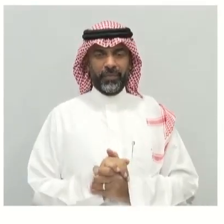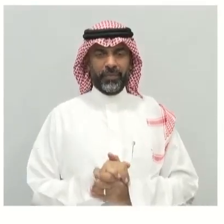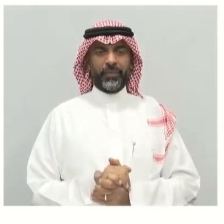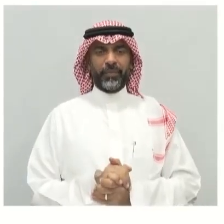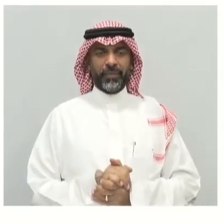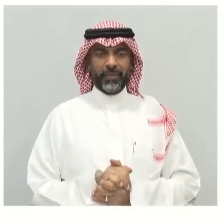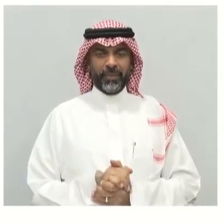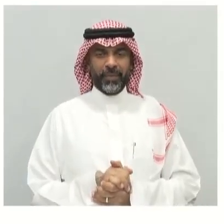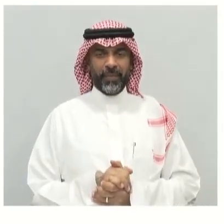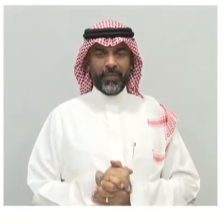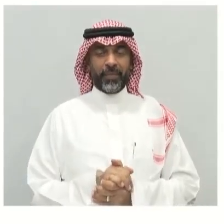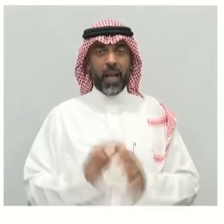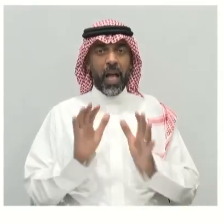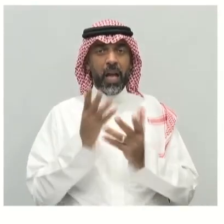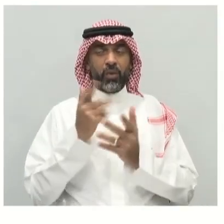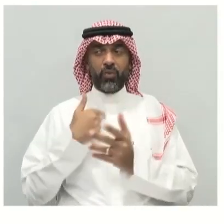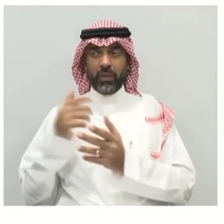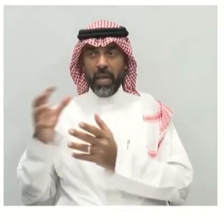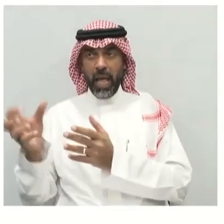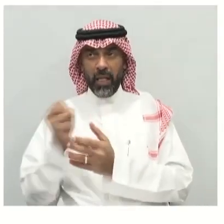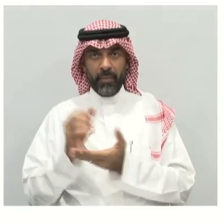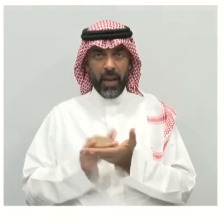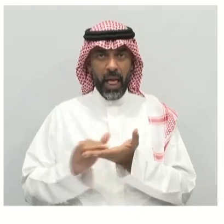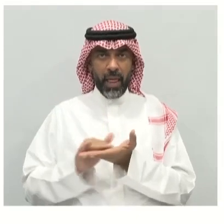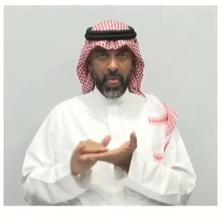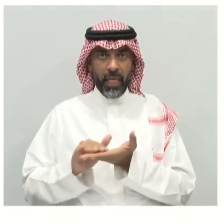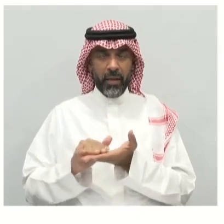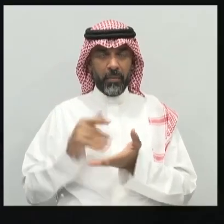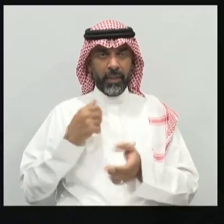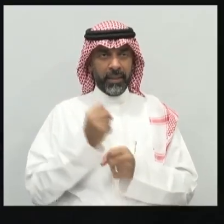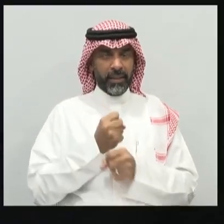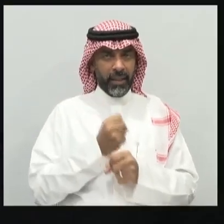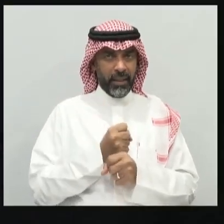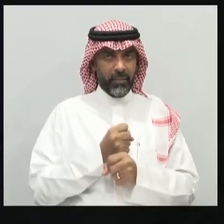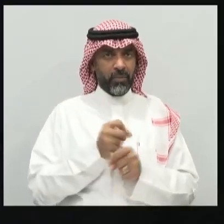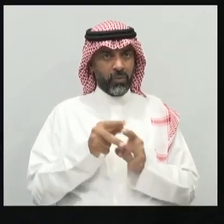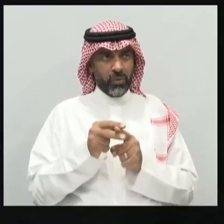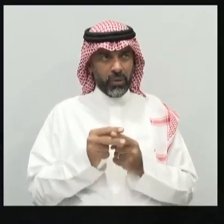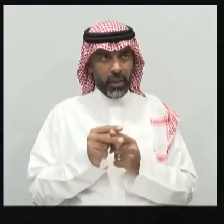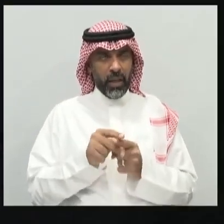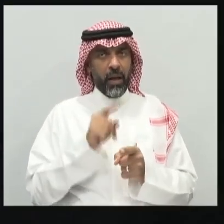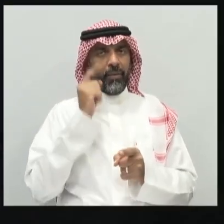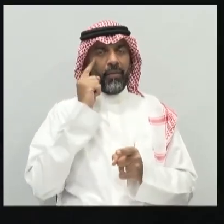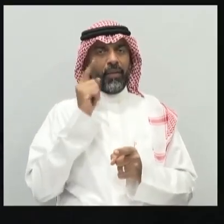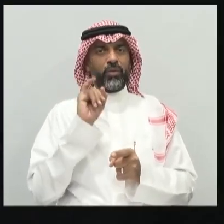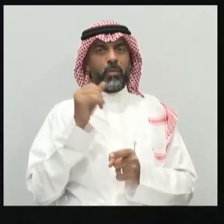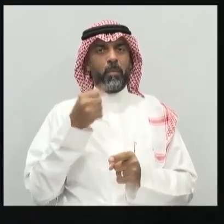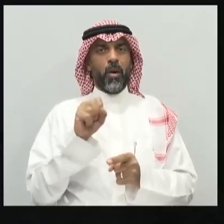ونستخدمها اي شيء احنا نحصل عليه ونستخدمه نسميه مورد